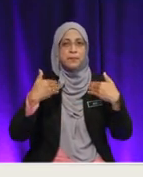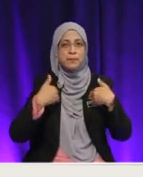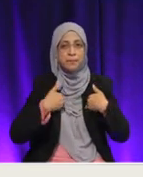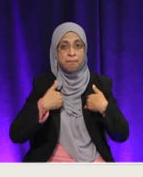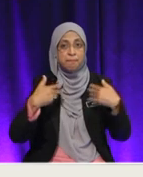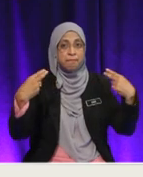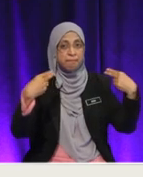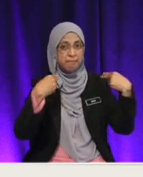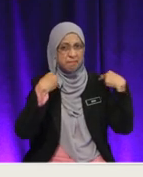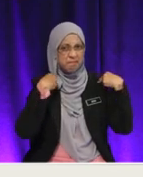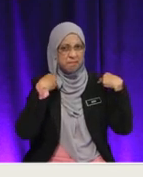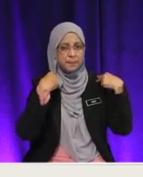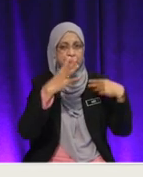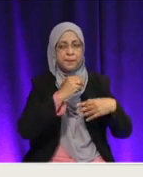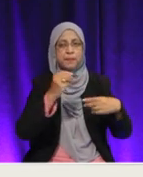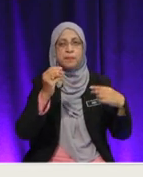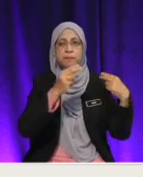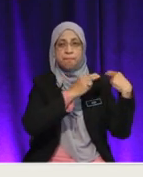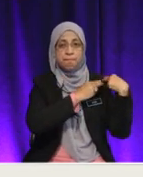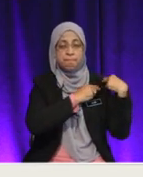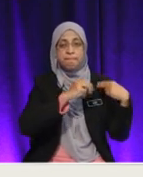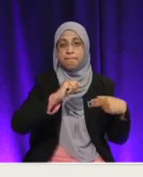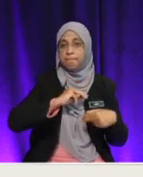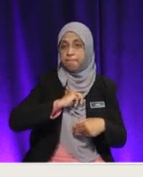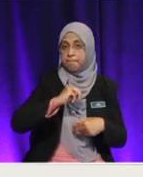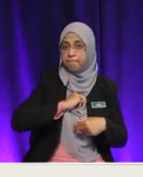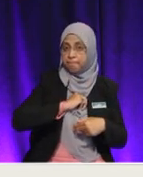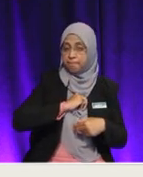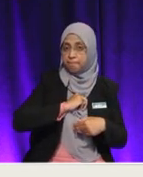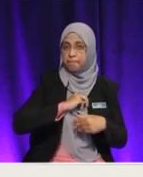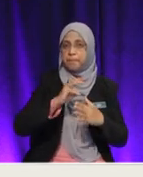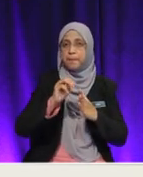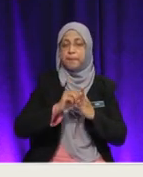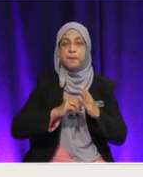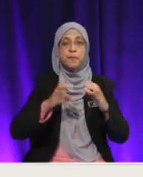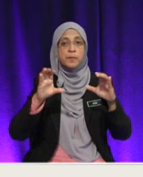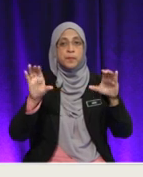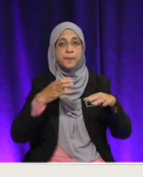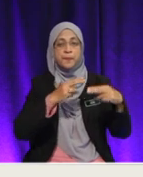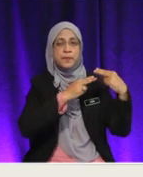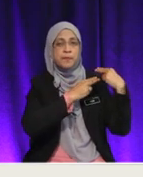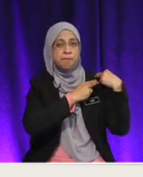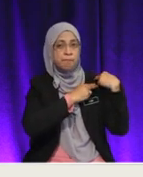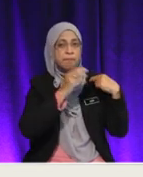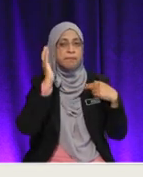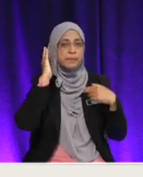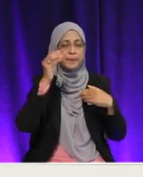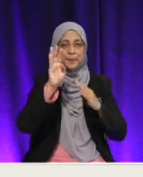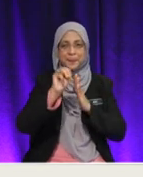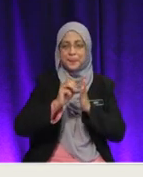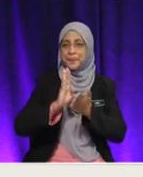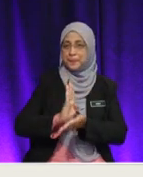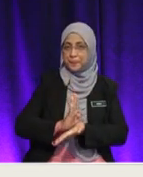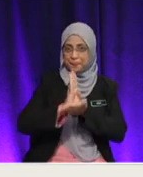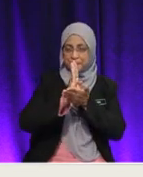dan tanggung jawab masing-masing melaksanakan tanggung jawab sebagai warga negara akan membantu untuk